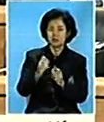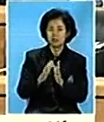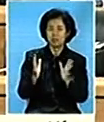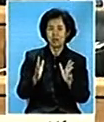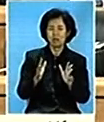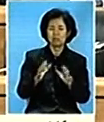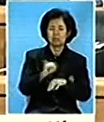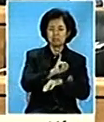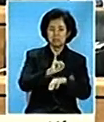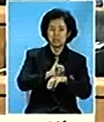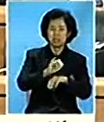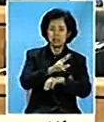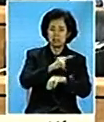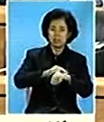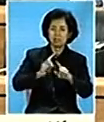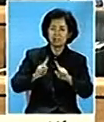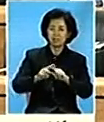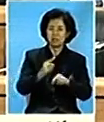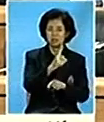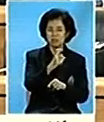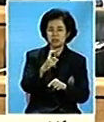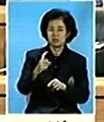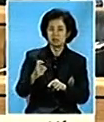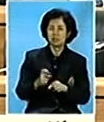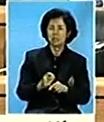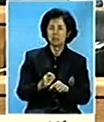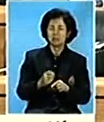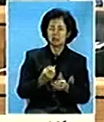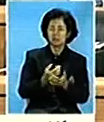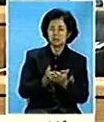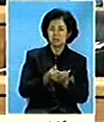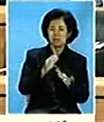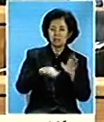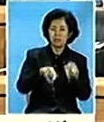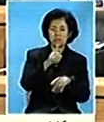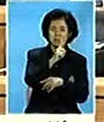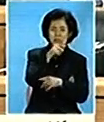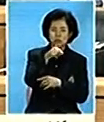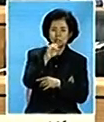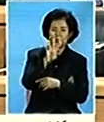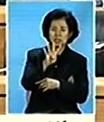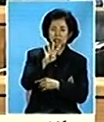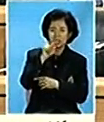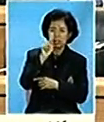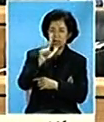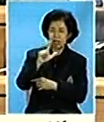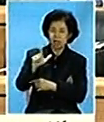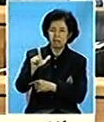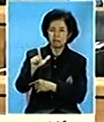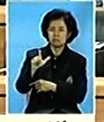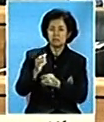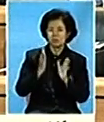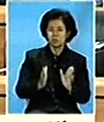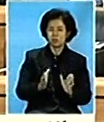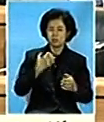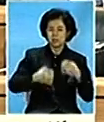ล่นาเลือกสวนต่างๆนี่ก็เสียหายคิดเป็นมูลค่าประมาณ 1.4 ล้านล้านบาทคนต้องเดือดร้อน